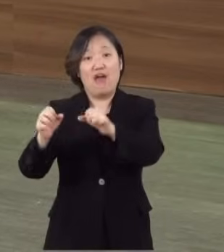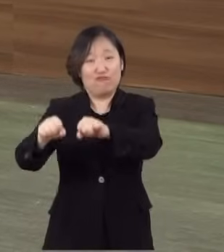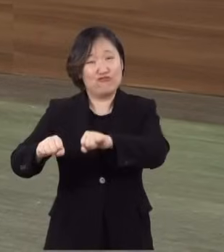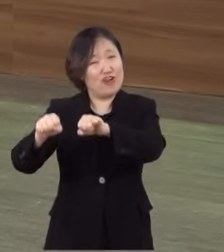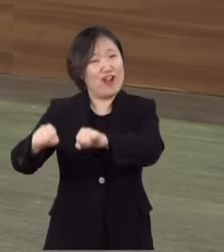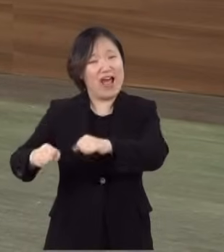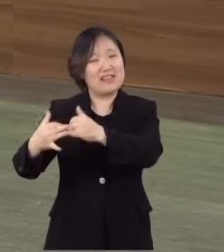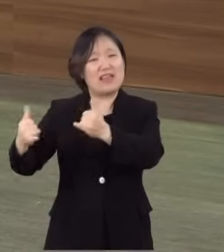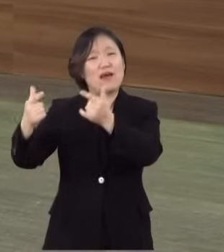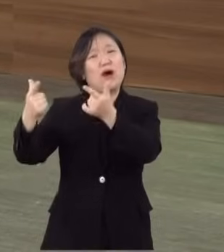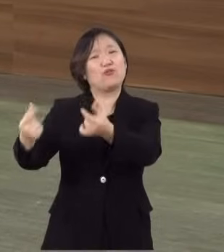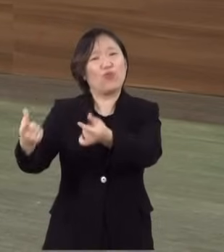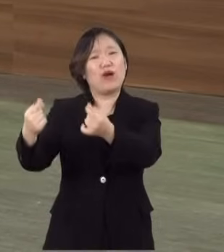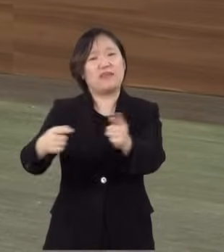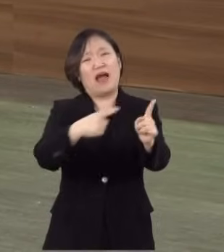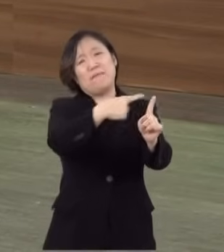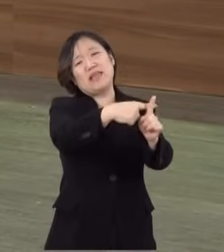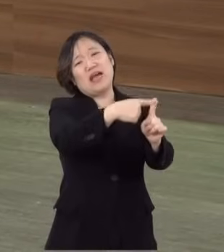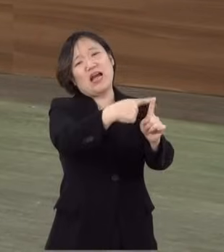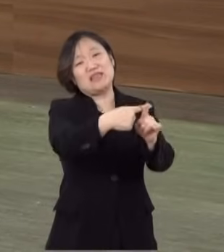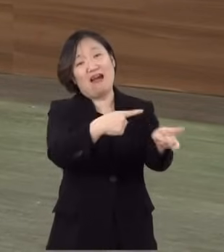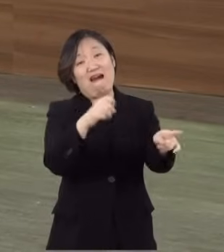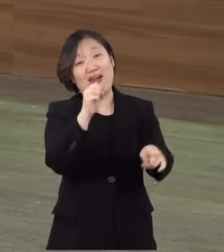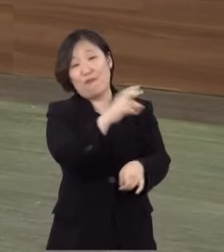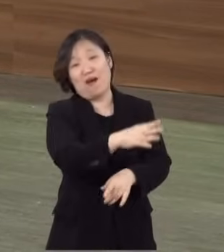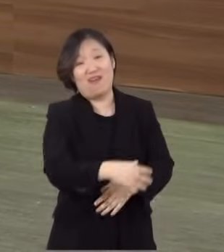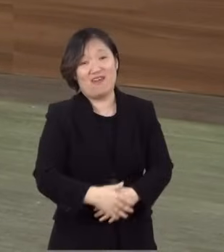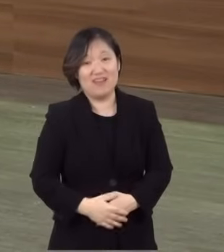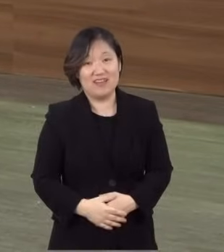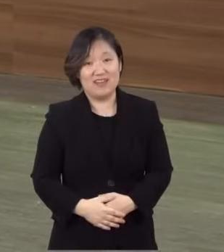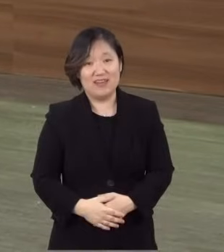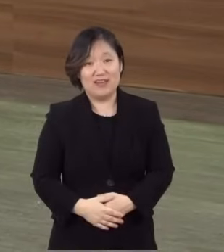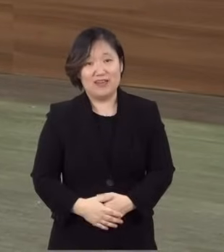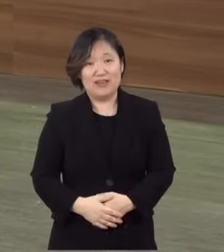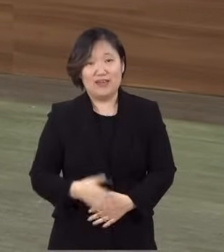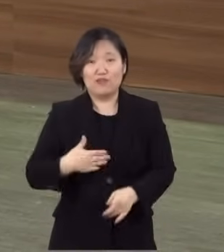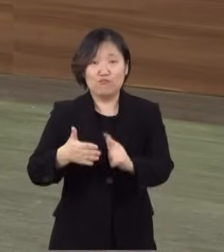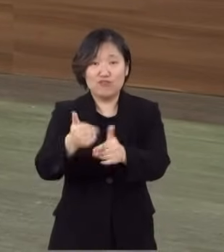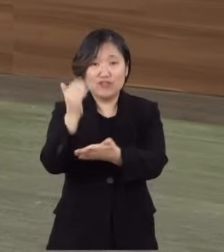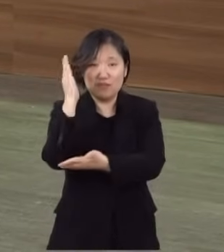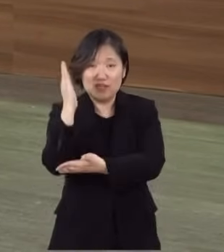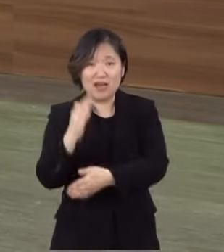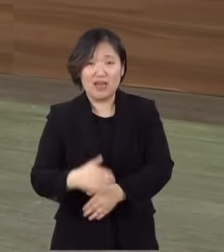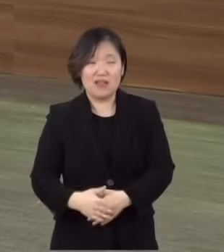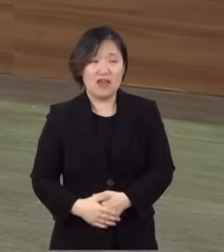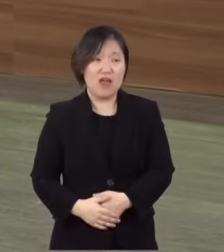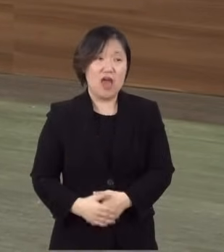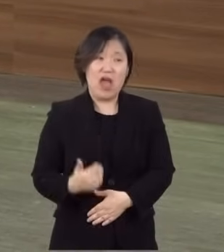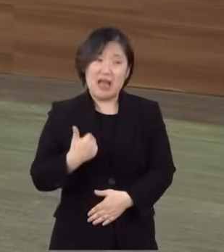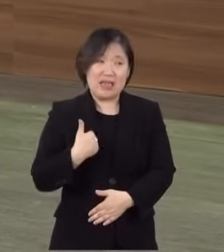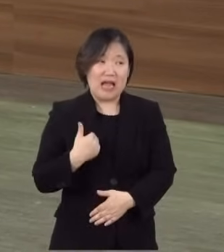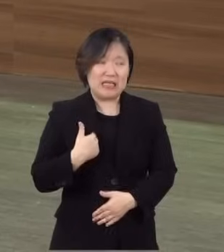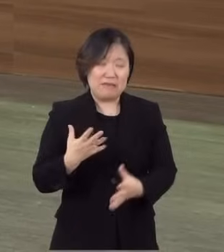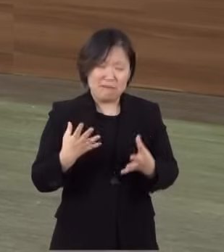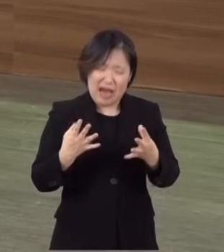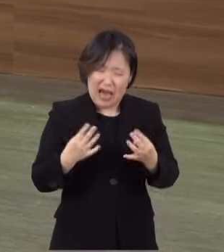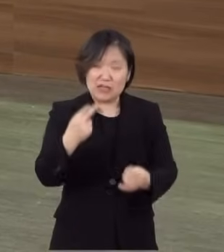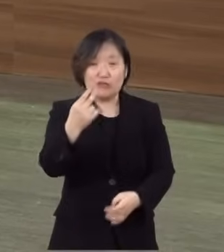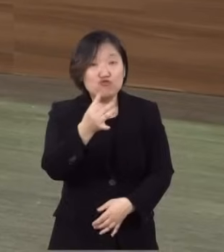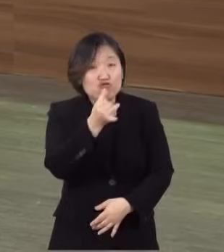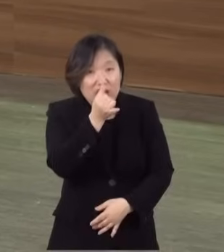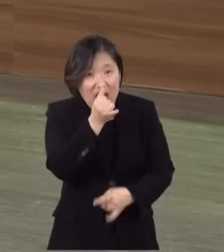말씀하십니다 그리고 계속해서 부처님이 말씀하십니다 나는 수많